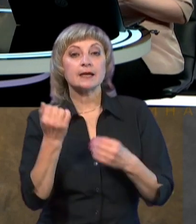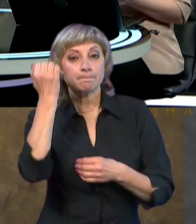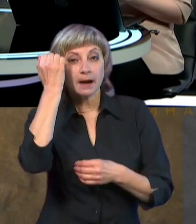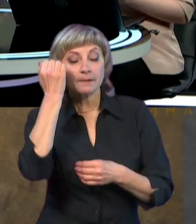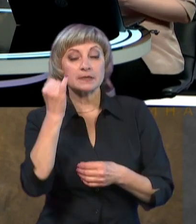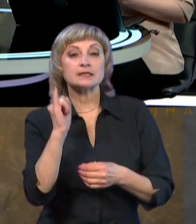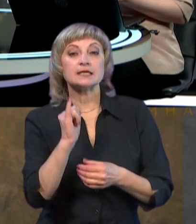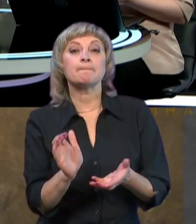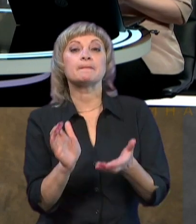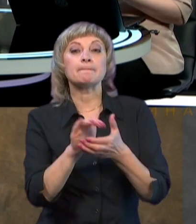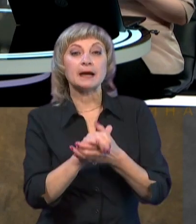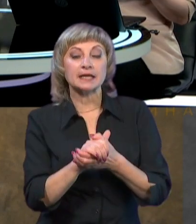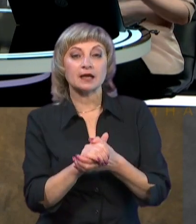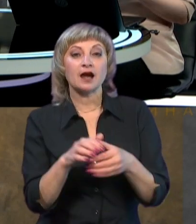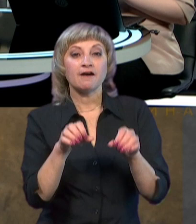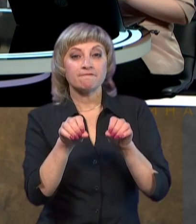і примирення,